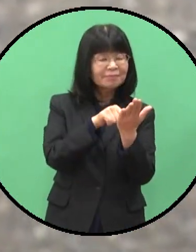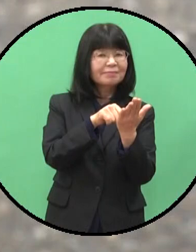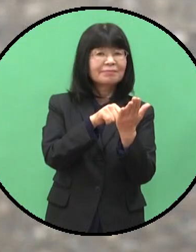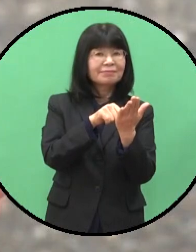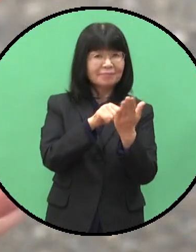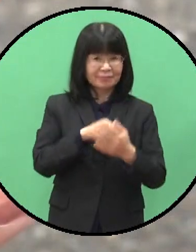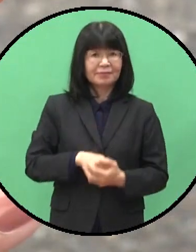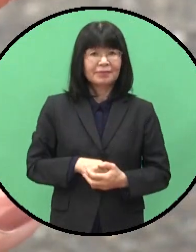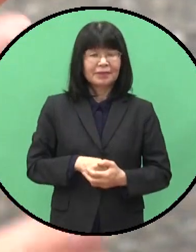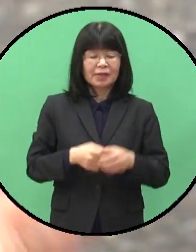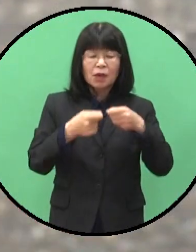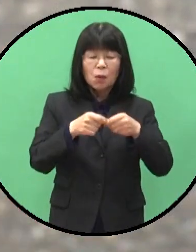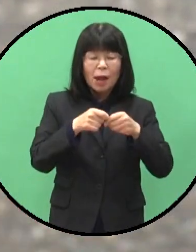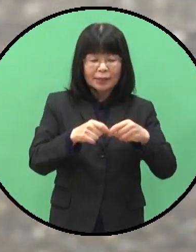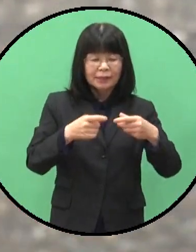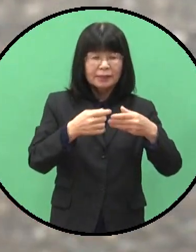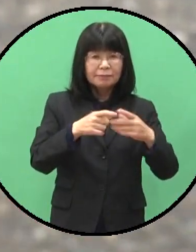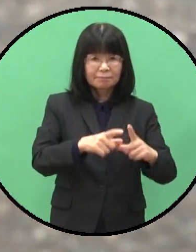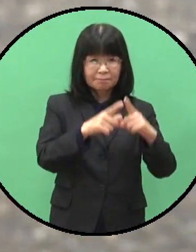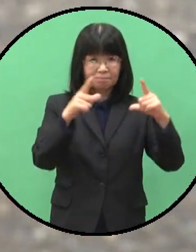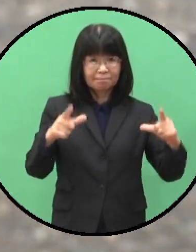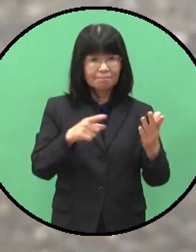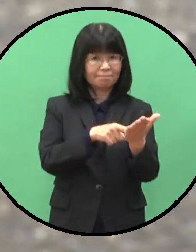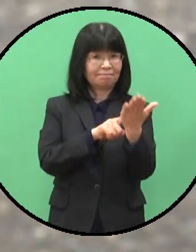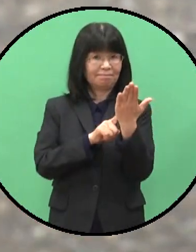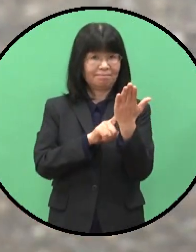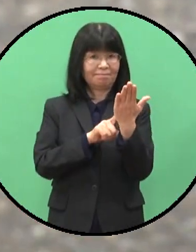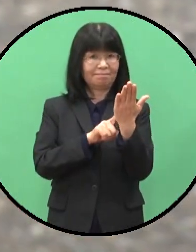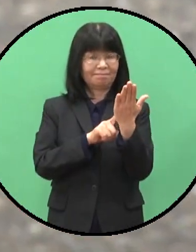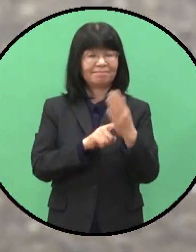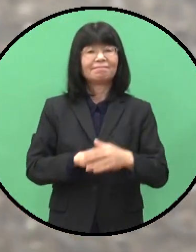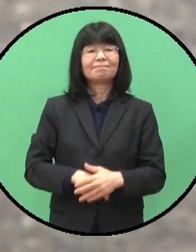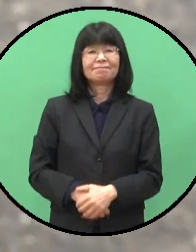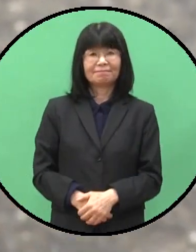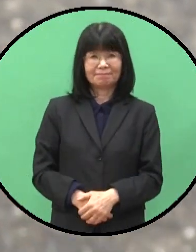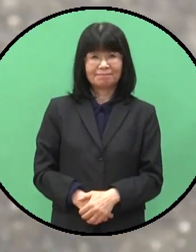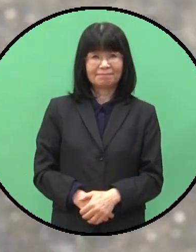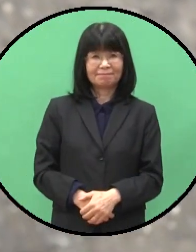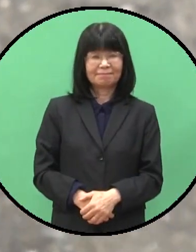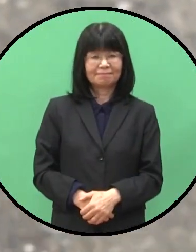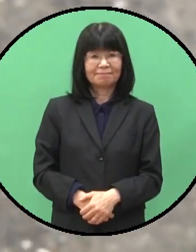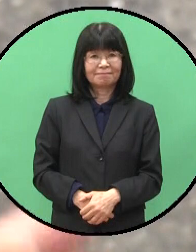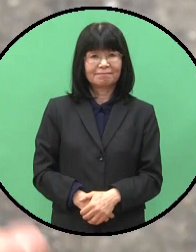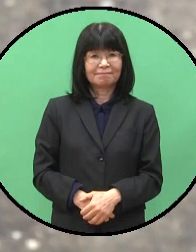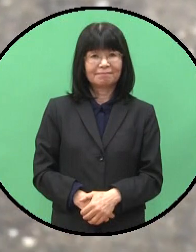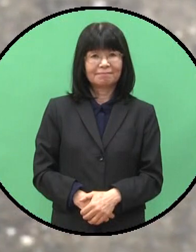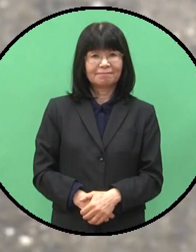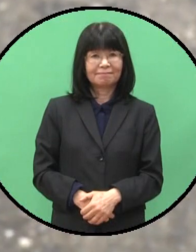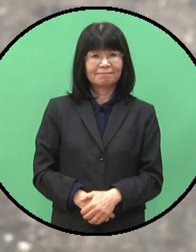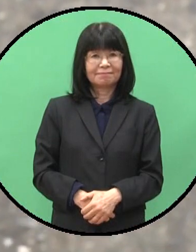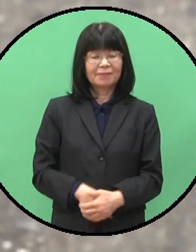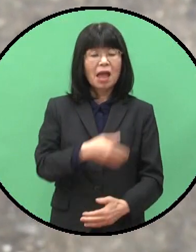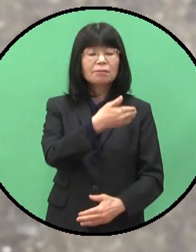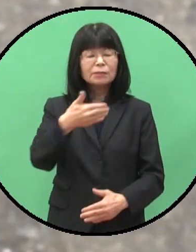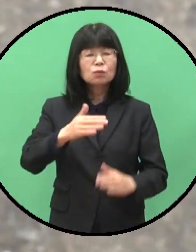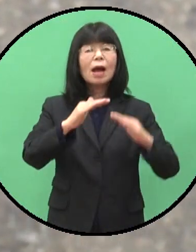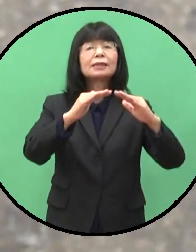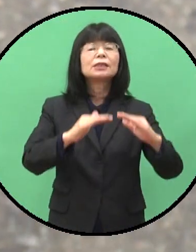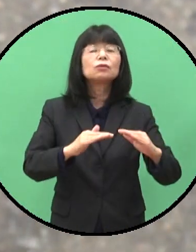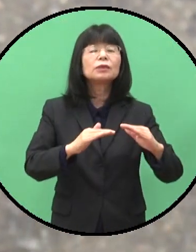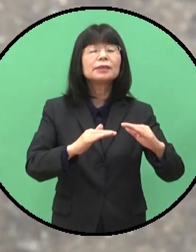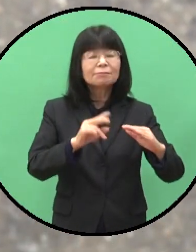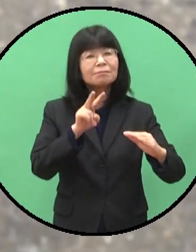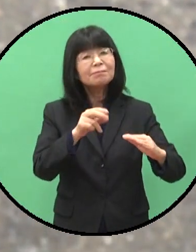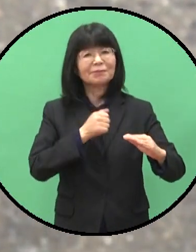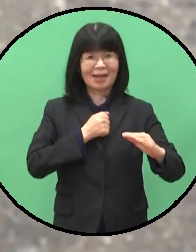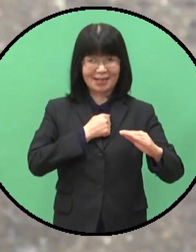くと、はい、詳細画面が、現れてきます。出てきましたね。はい、水位は低い状況にございます